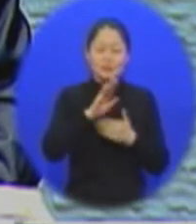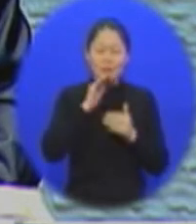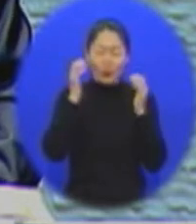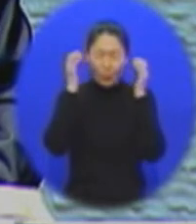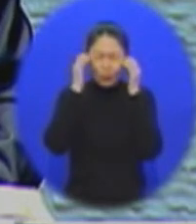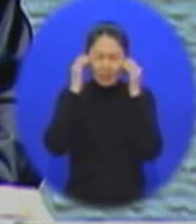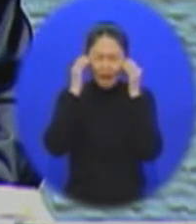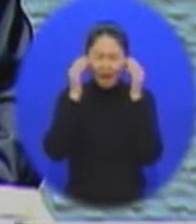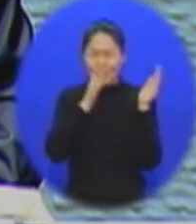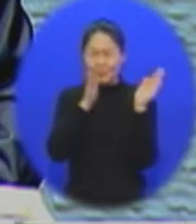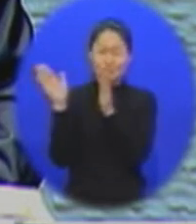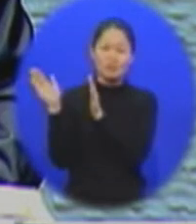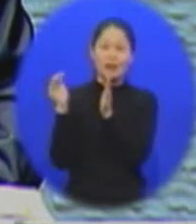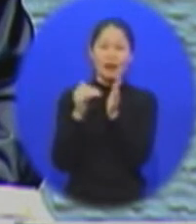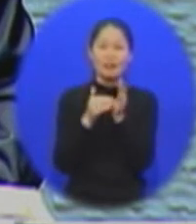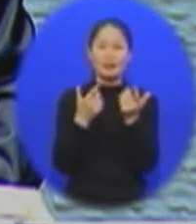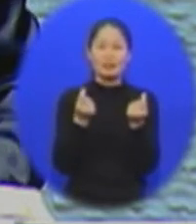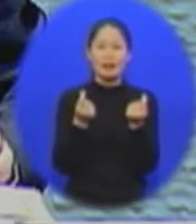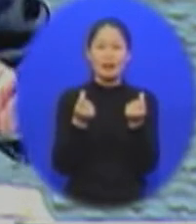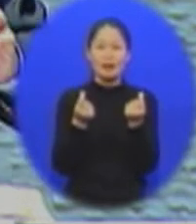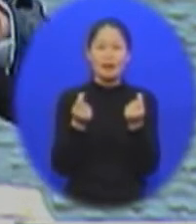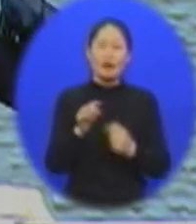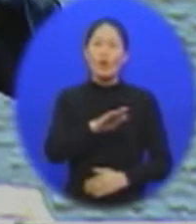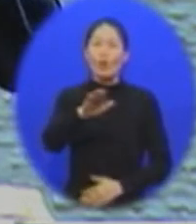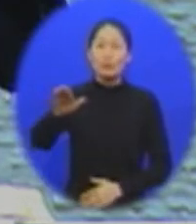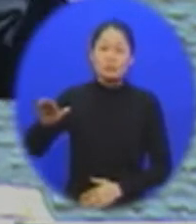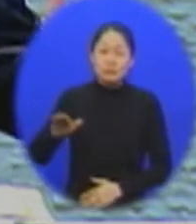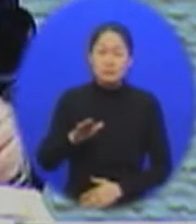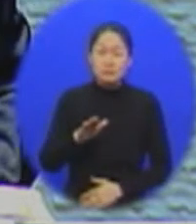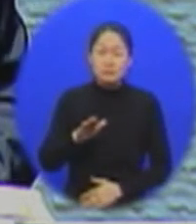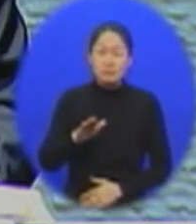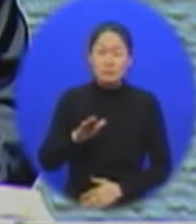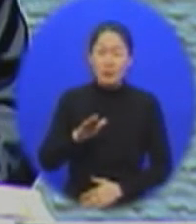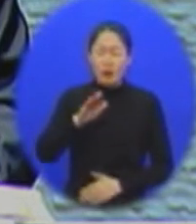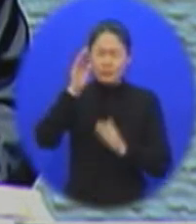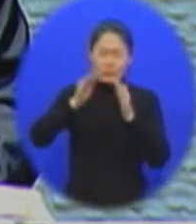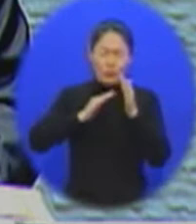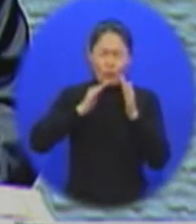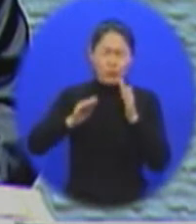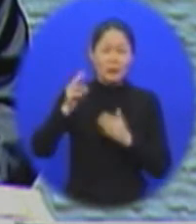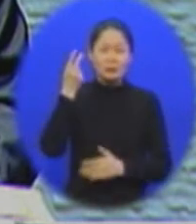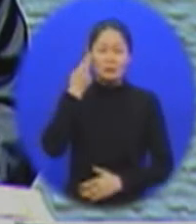언제 지나가 겠지 여러분 이거 절대 작가입니다